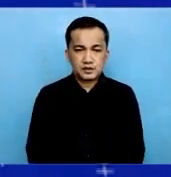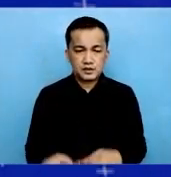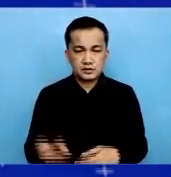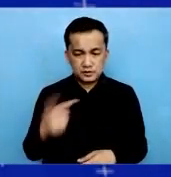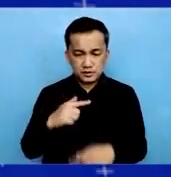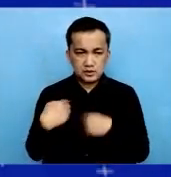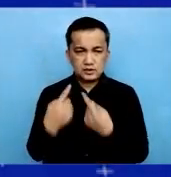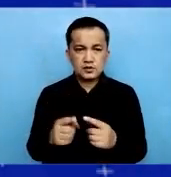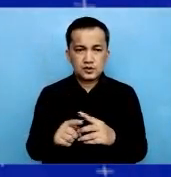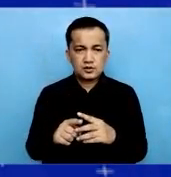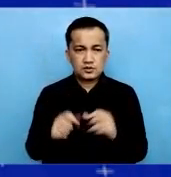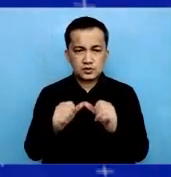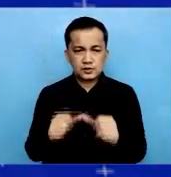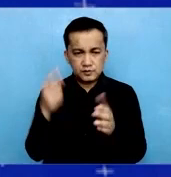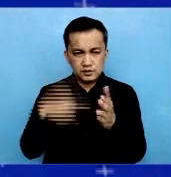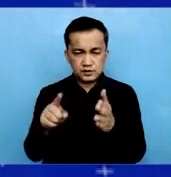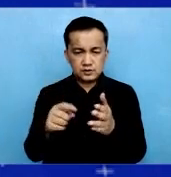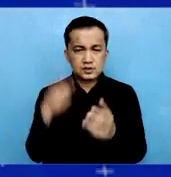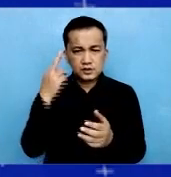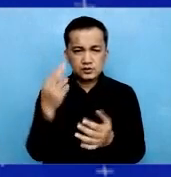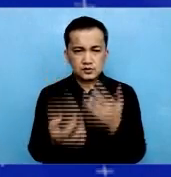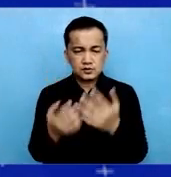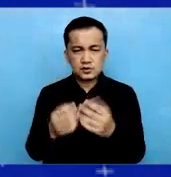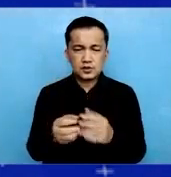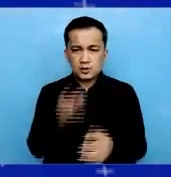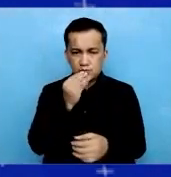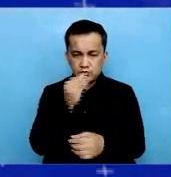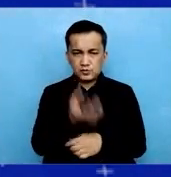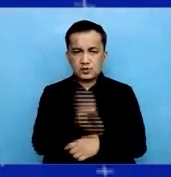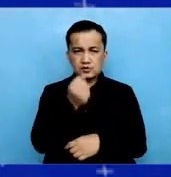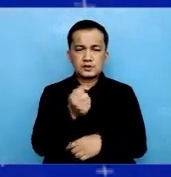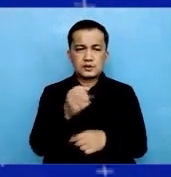sa sanhi ng sunog. Wala pa rin pahayag ang may-ari ng pabrika.